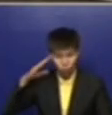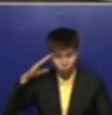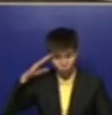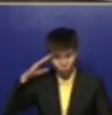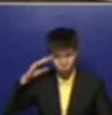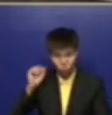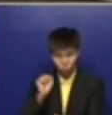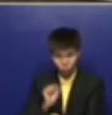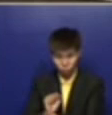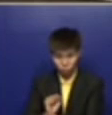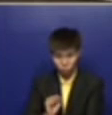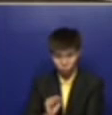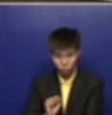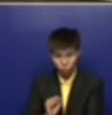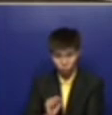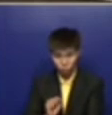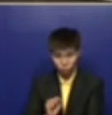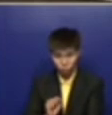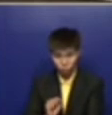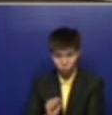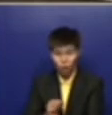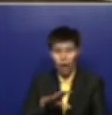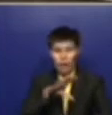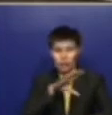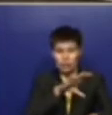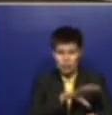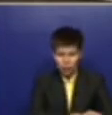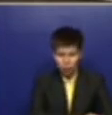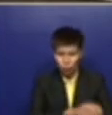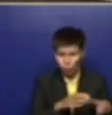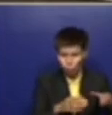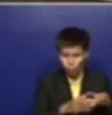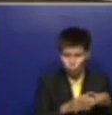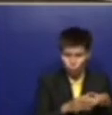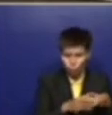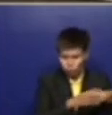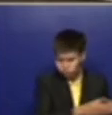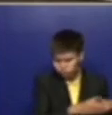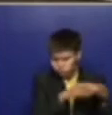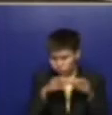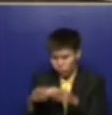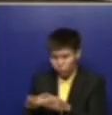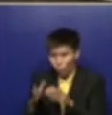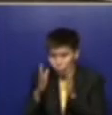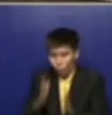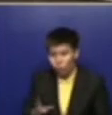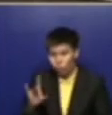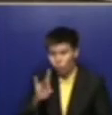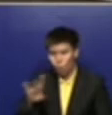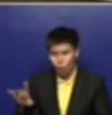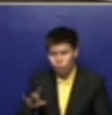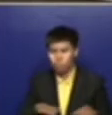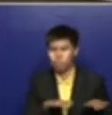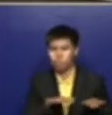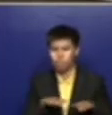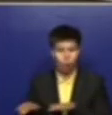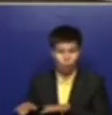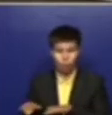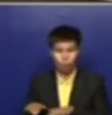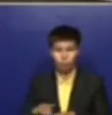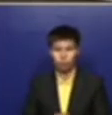ที่สำหรับควบคุมคุมกลุ่มผู้ชุมนุม100คนเตรียมการพร้อม